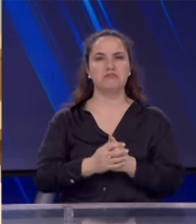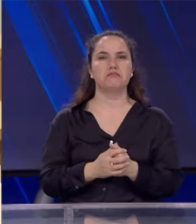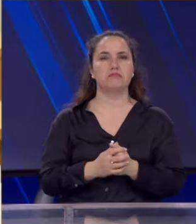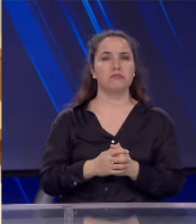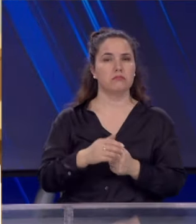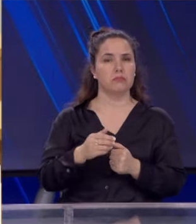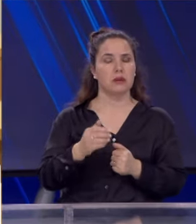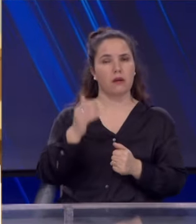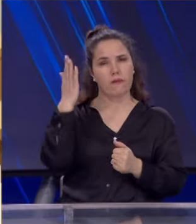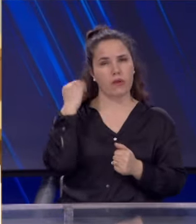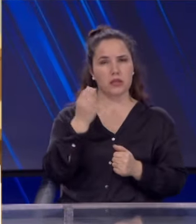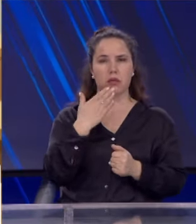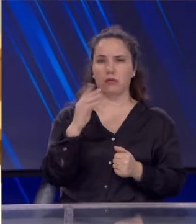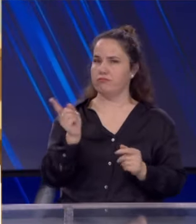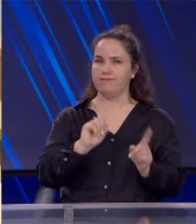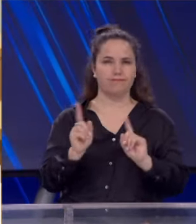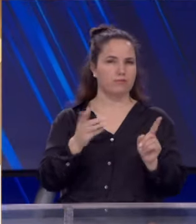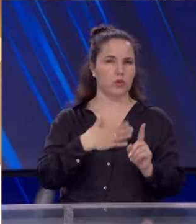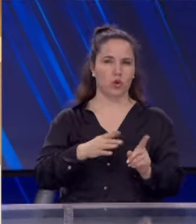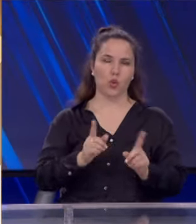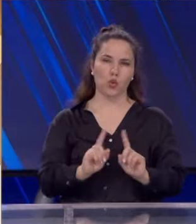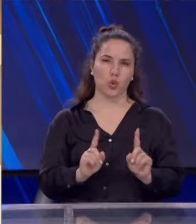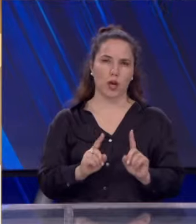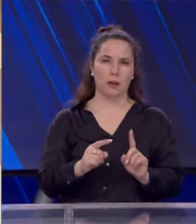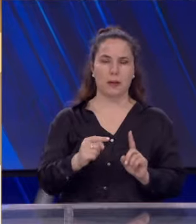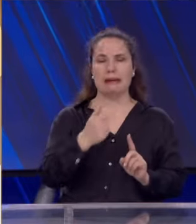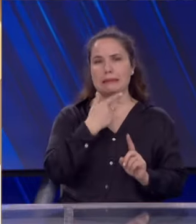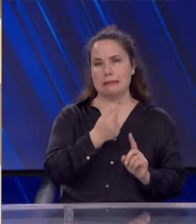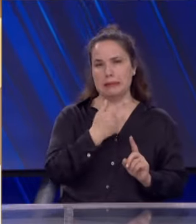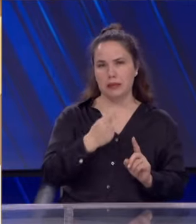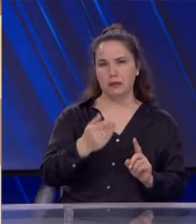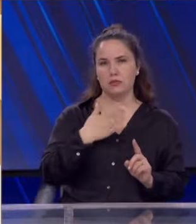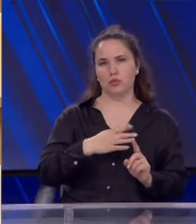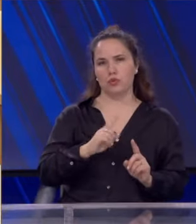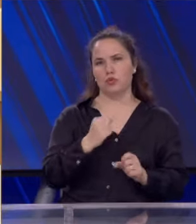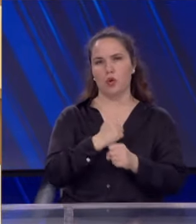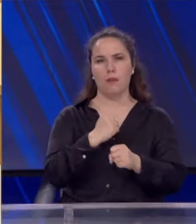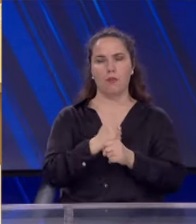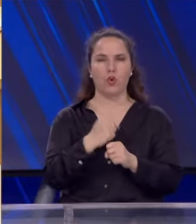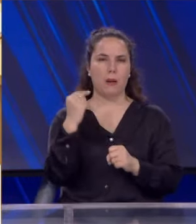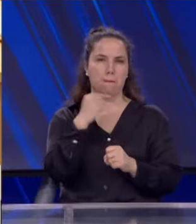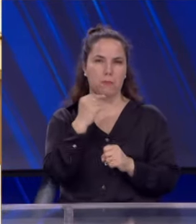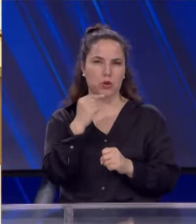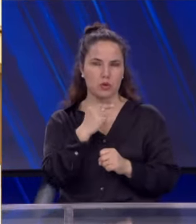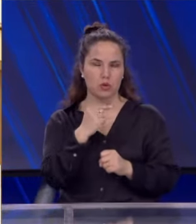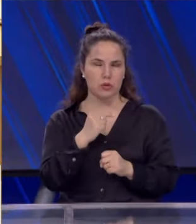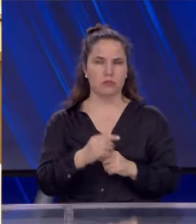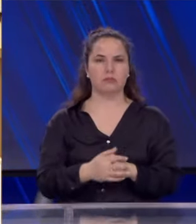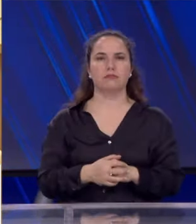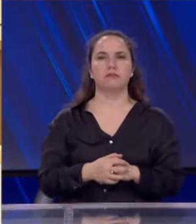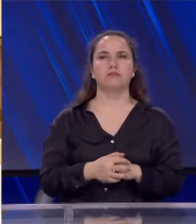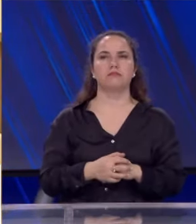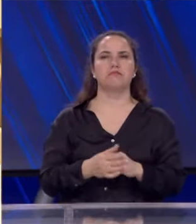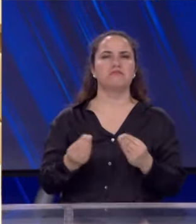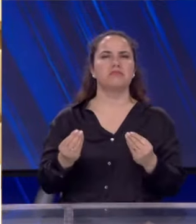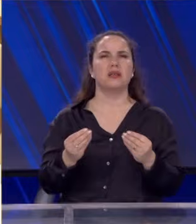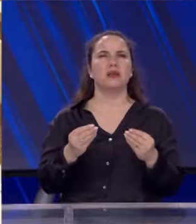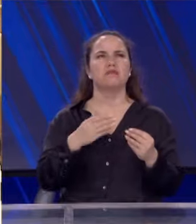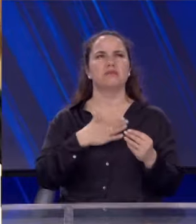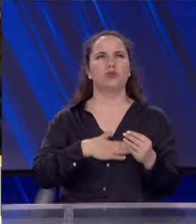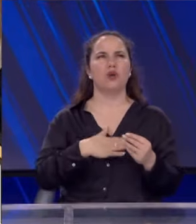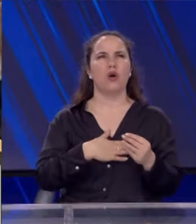shohin shumë veten në të ardhmen tek ky profil për shumë arsye, për faktin sepse kërkon deri diku